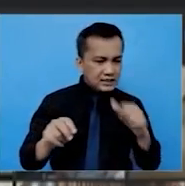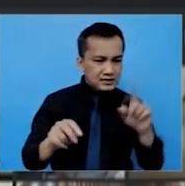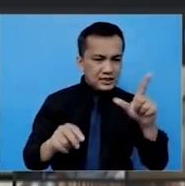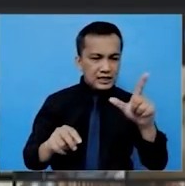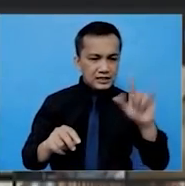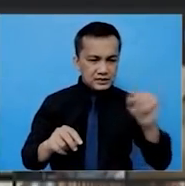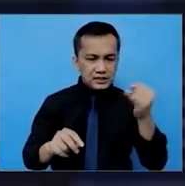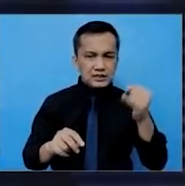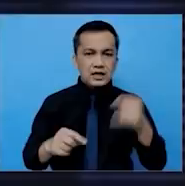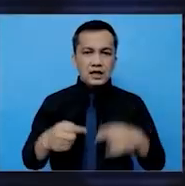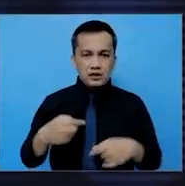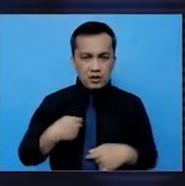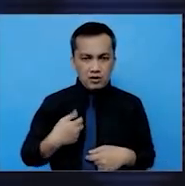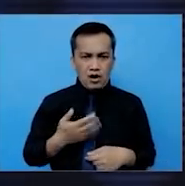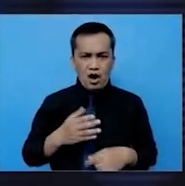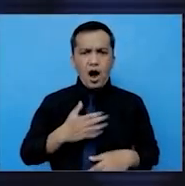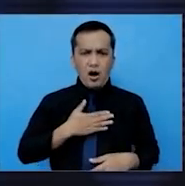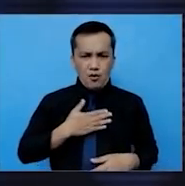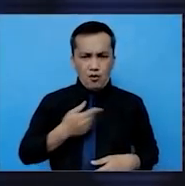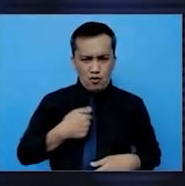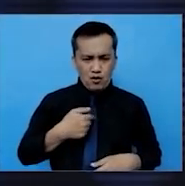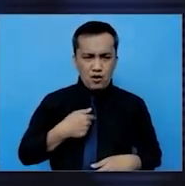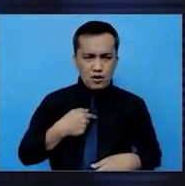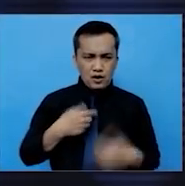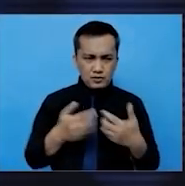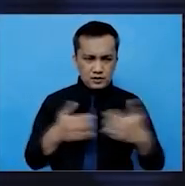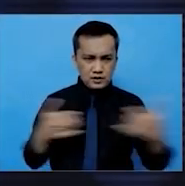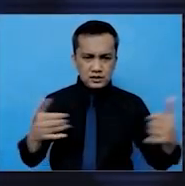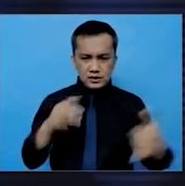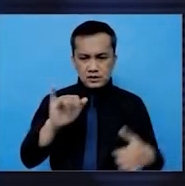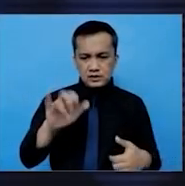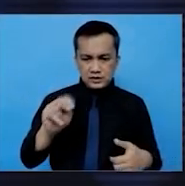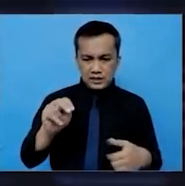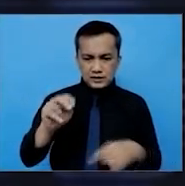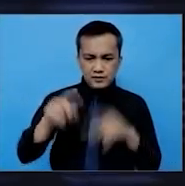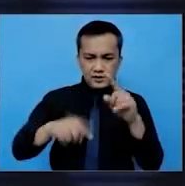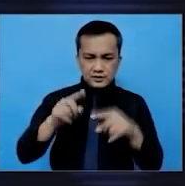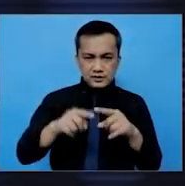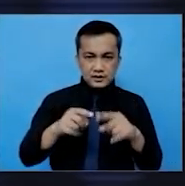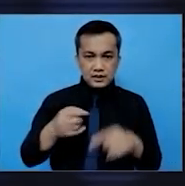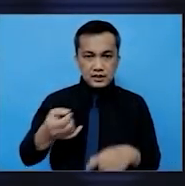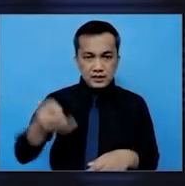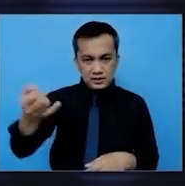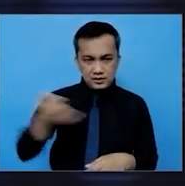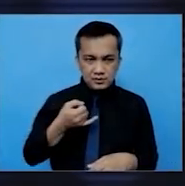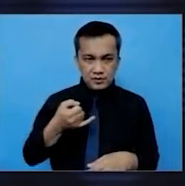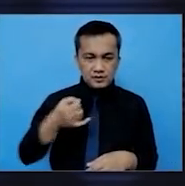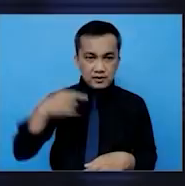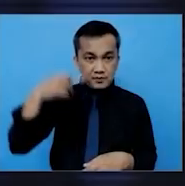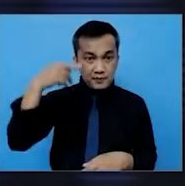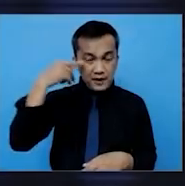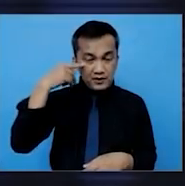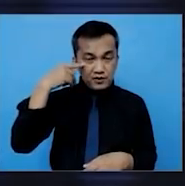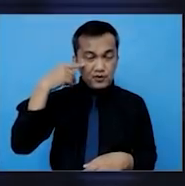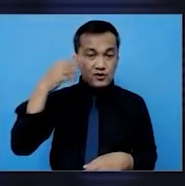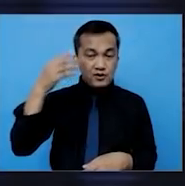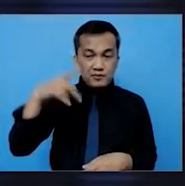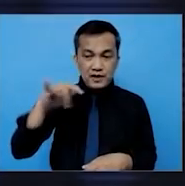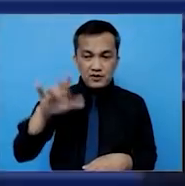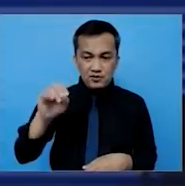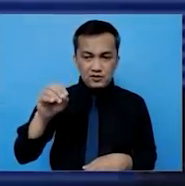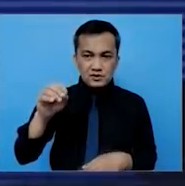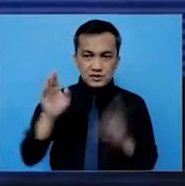ng hiwalayan. Friends lang daw sila ni Yen na in-invite ni Paolo sa Baguio noong panahong gusto niyang